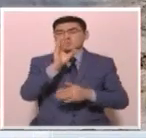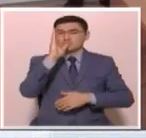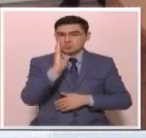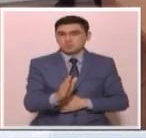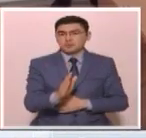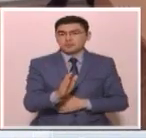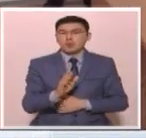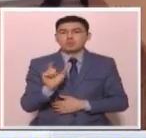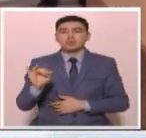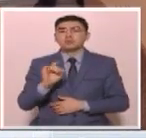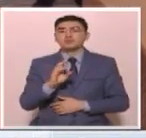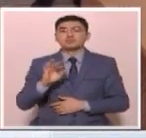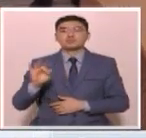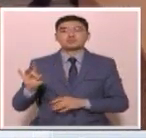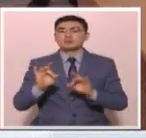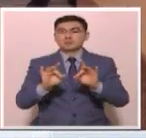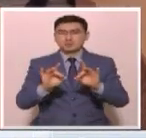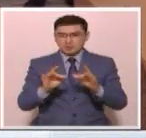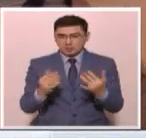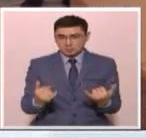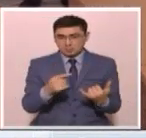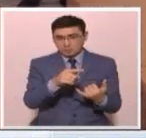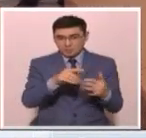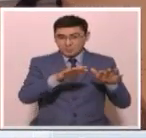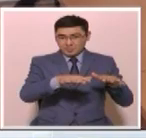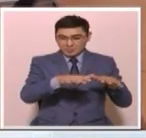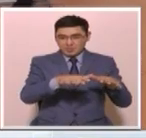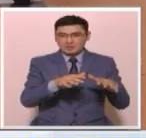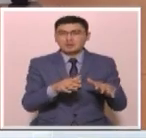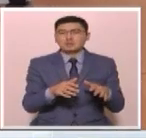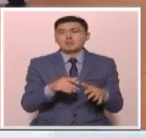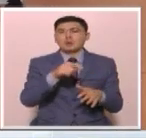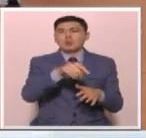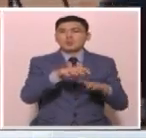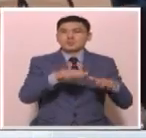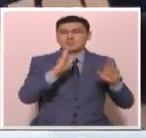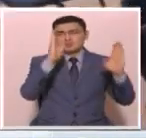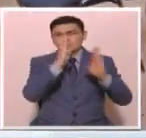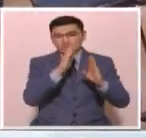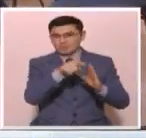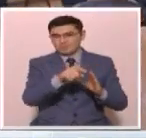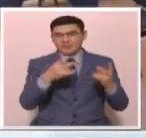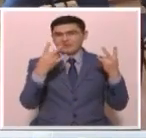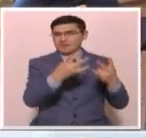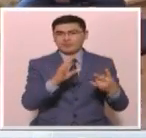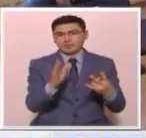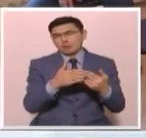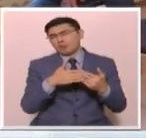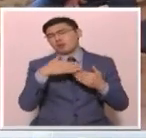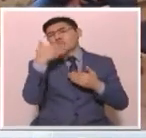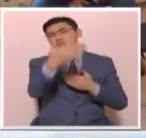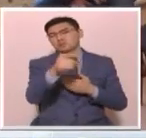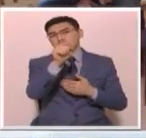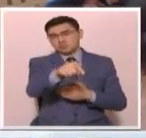Инвесторлардың айтуынша, сапар орталығы шатқалдан қашық орналасады. Яғни, Жабайұшқан қорығының аумағына ешқандай құрылыс